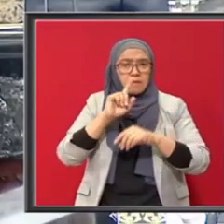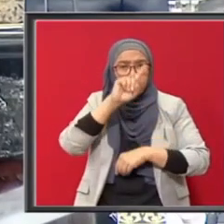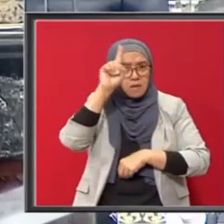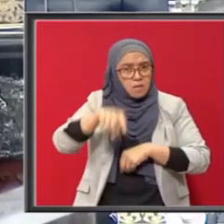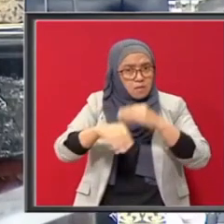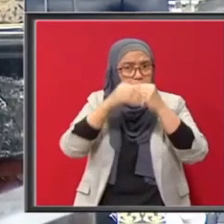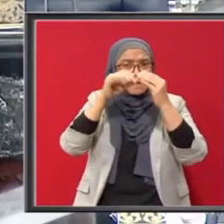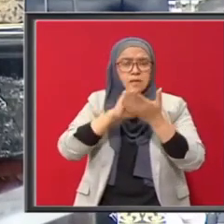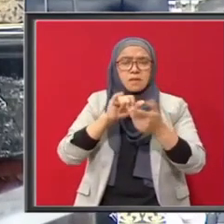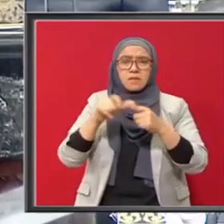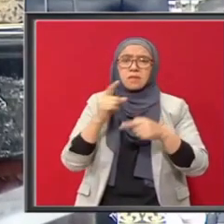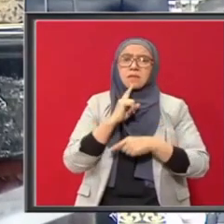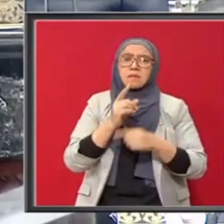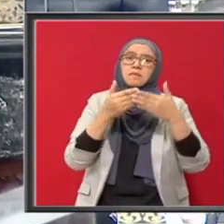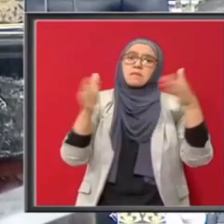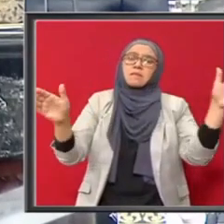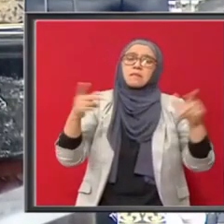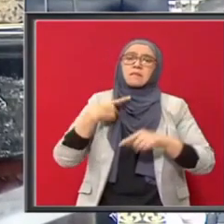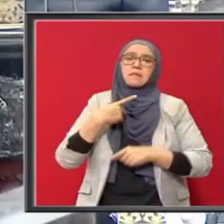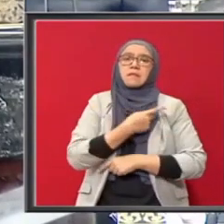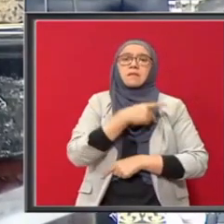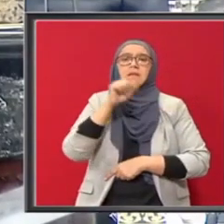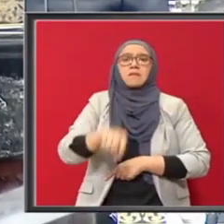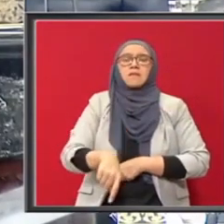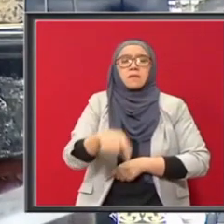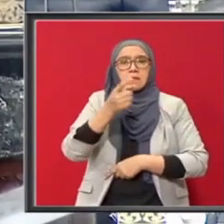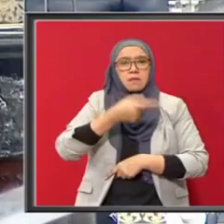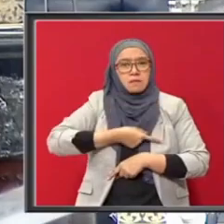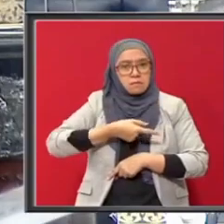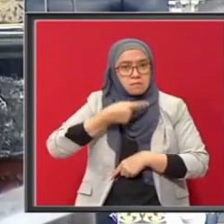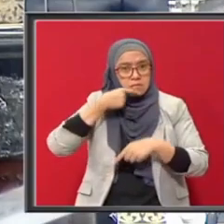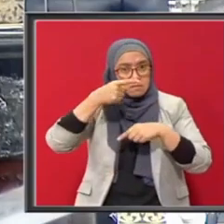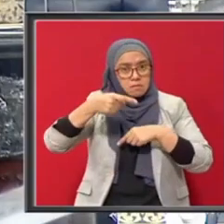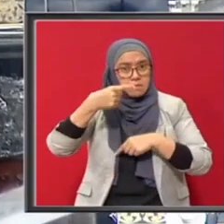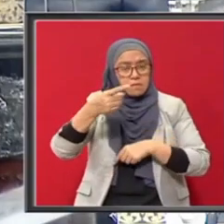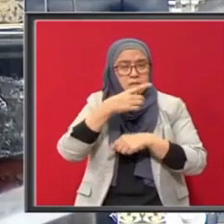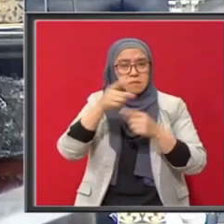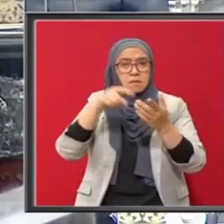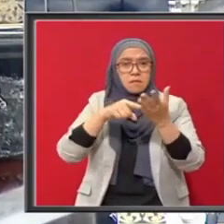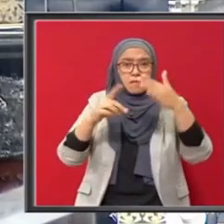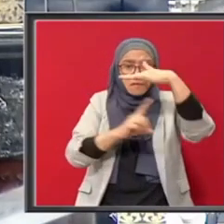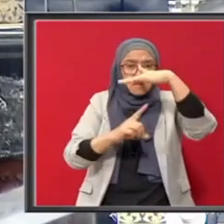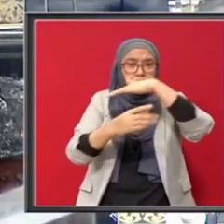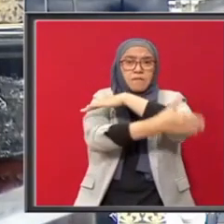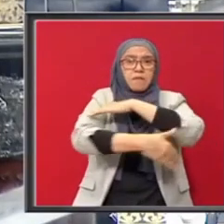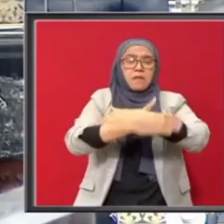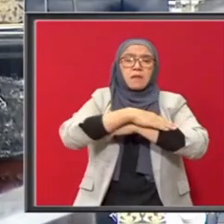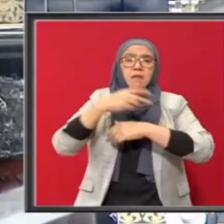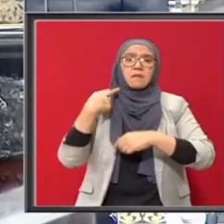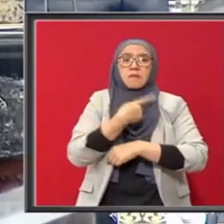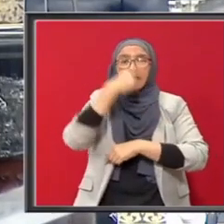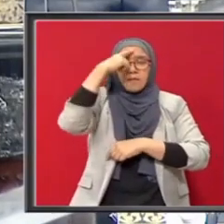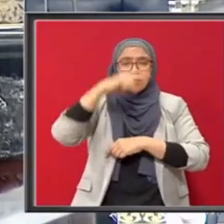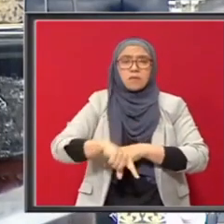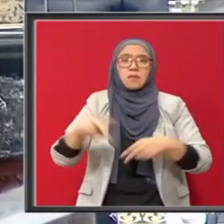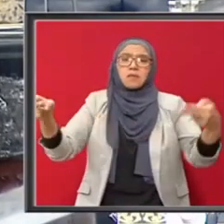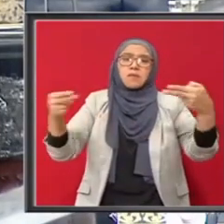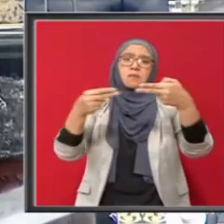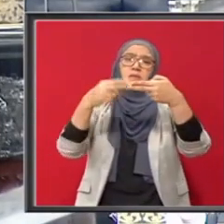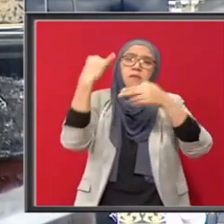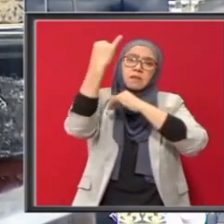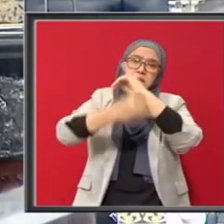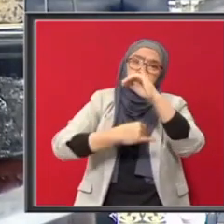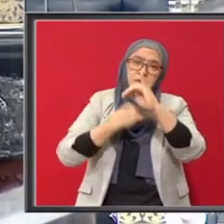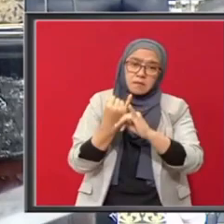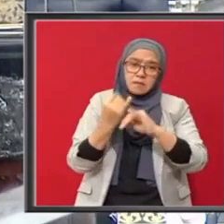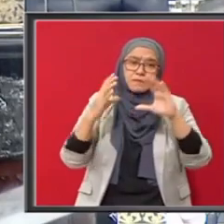umumnya kita perlu menegaskan bahwa dasar negara kita dalam hubungan antarbangsa dan penyelesaian penyelesaian isu itu